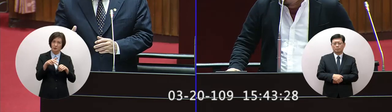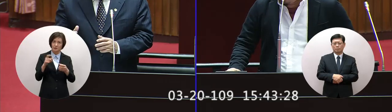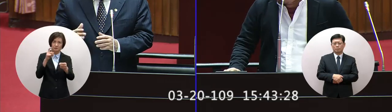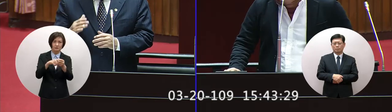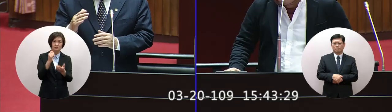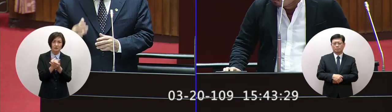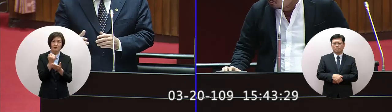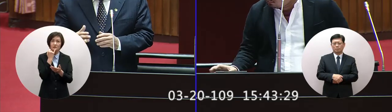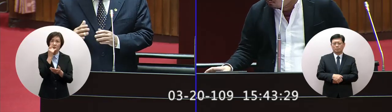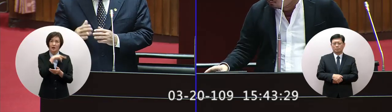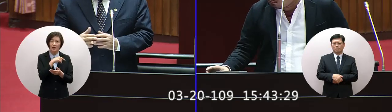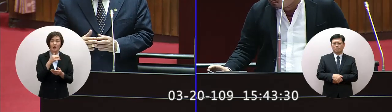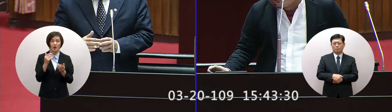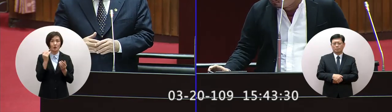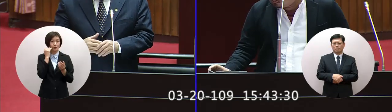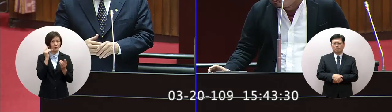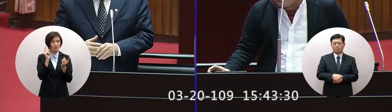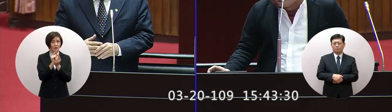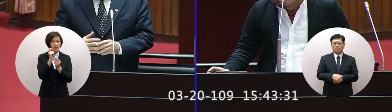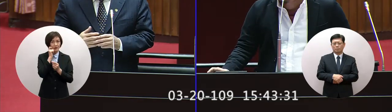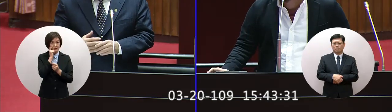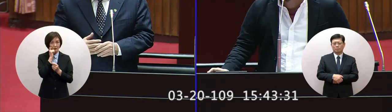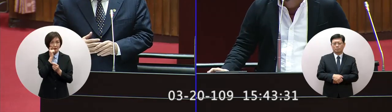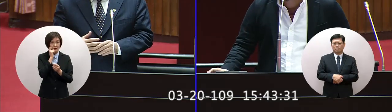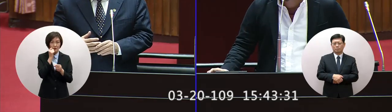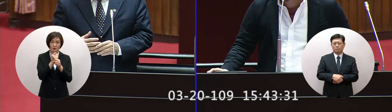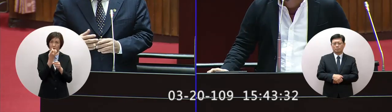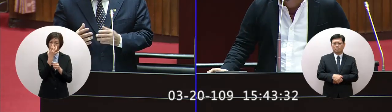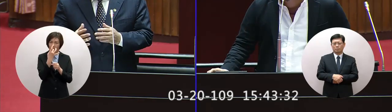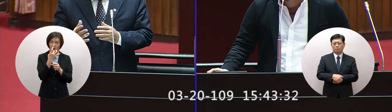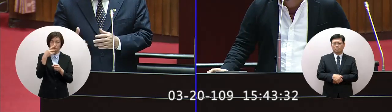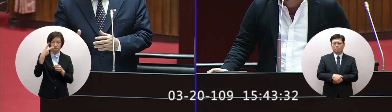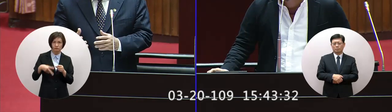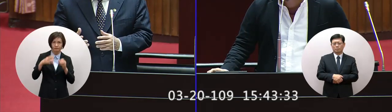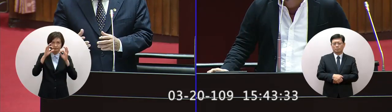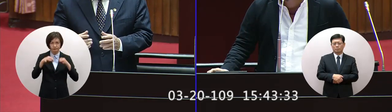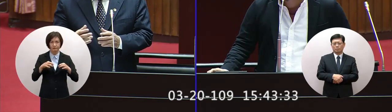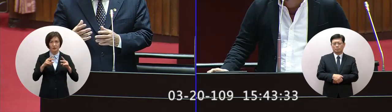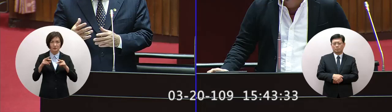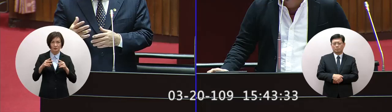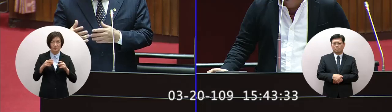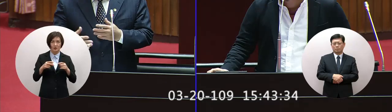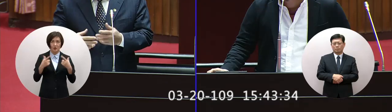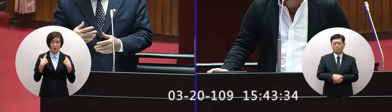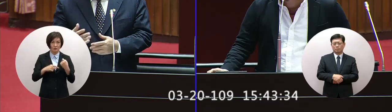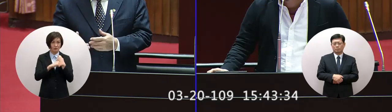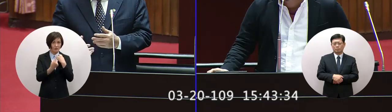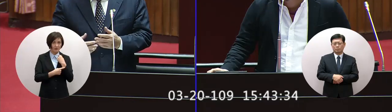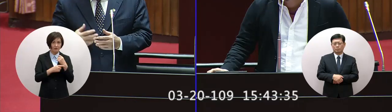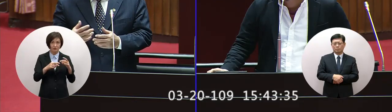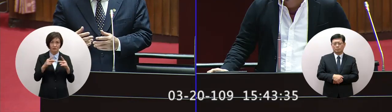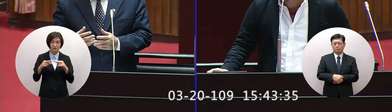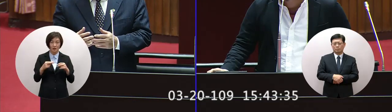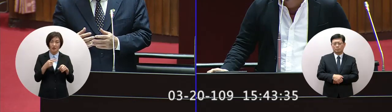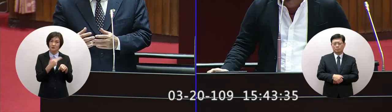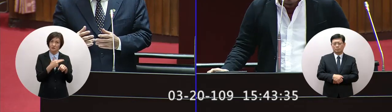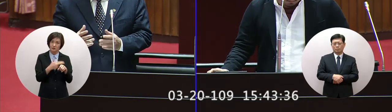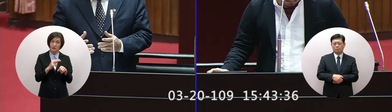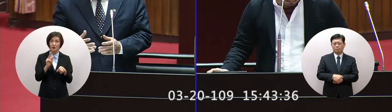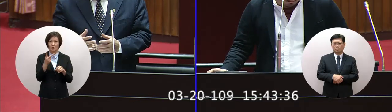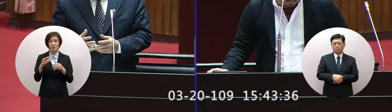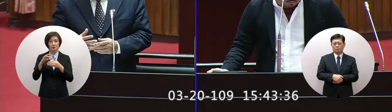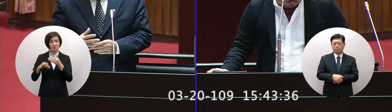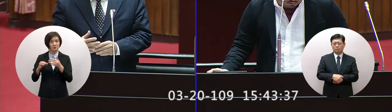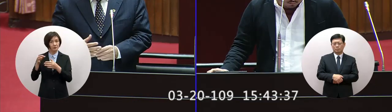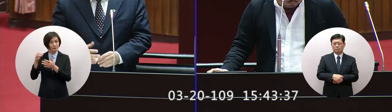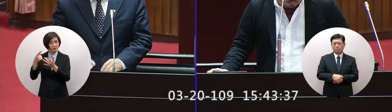成？那如果有困难达不到，那也许我们会进一步来检讨说，那是不是原来的法有一些工具上面或制度上面设计